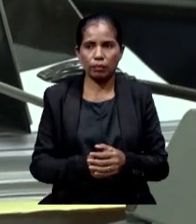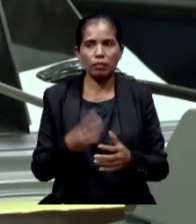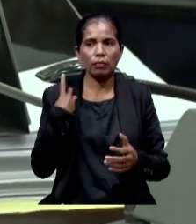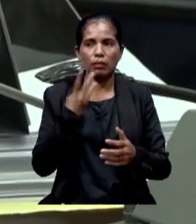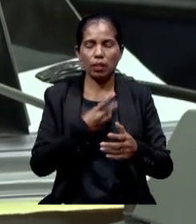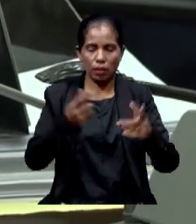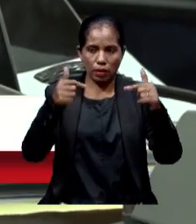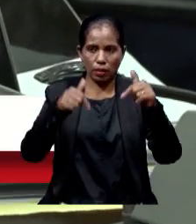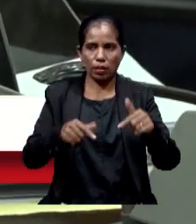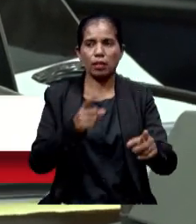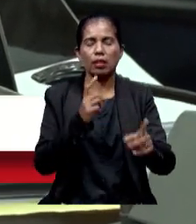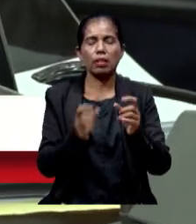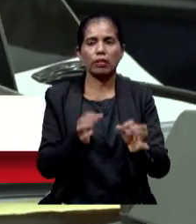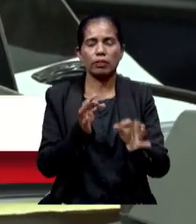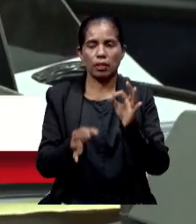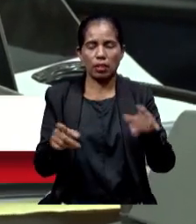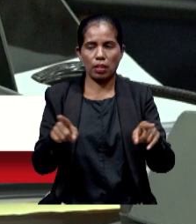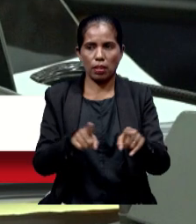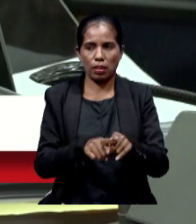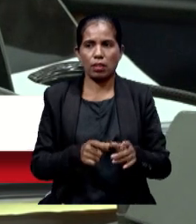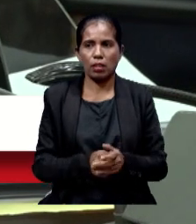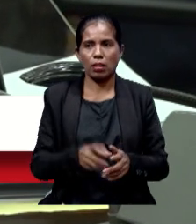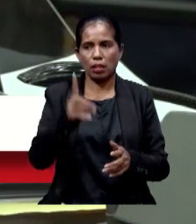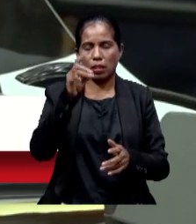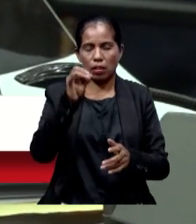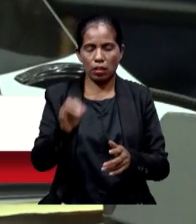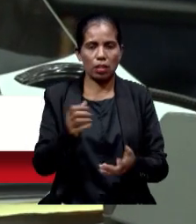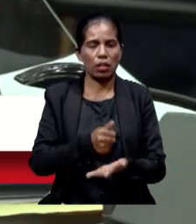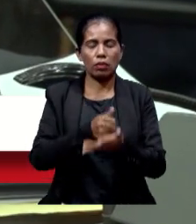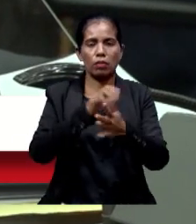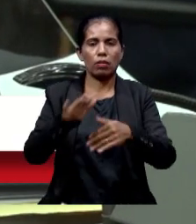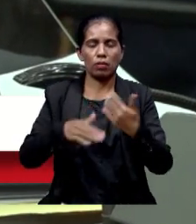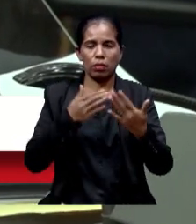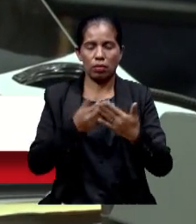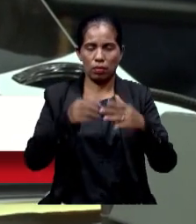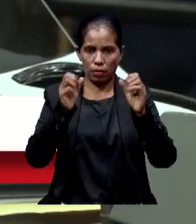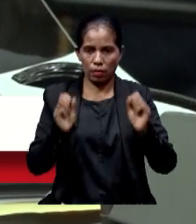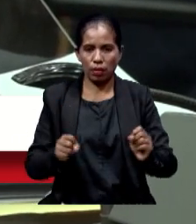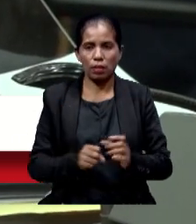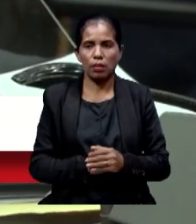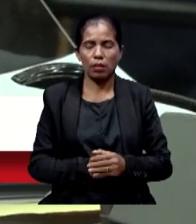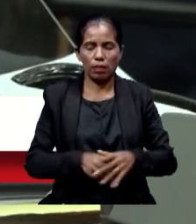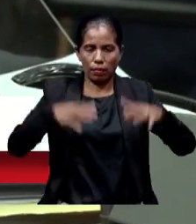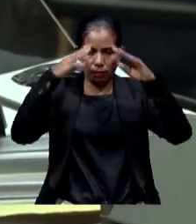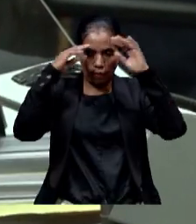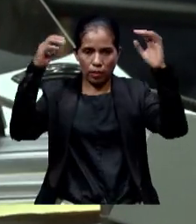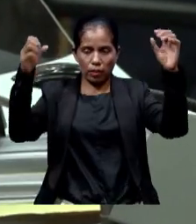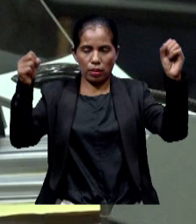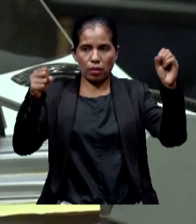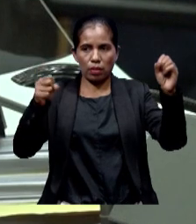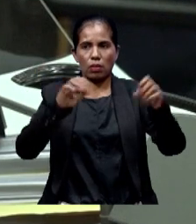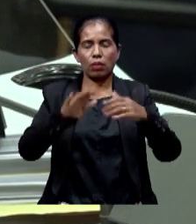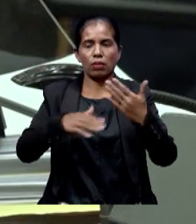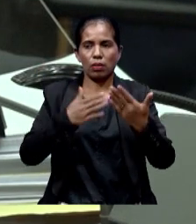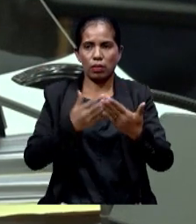ne be mai se asa ne e ai leva sir di lilarani atende hotu ba ne pra ne kata ke presidente ba hotu